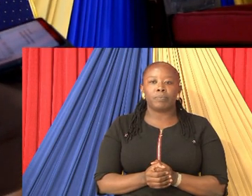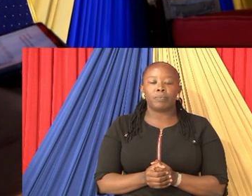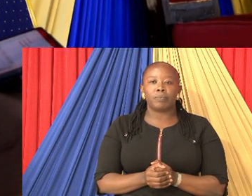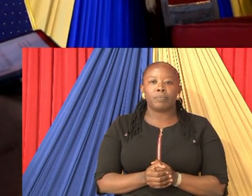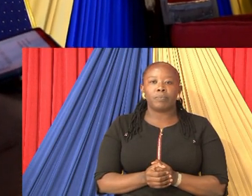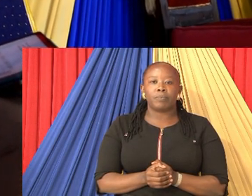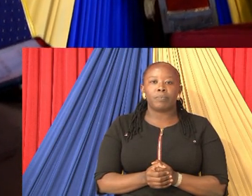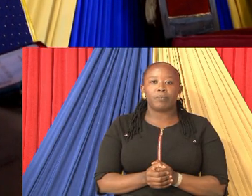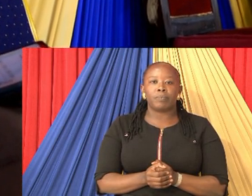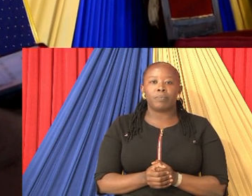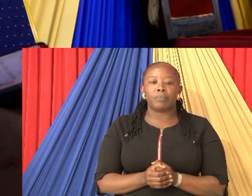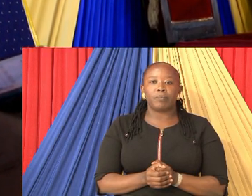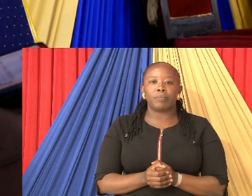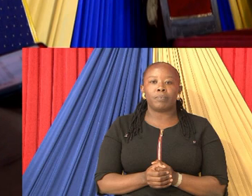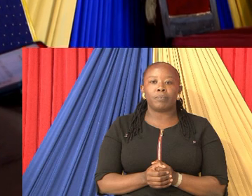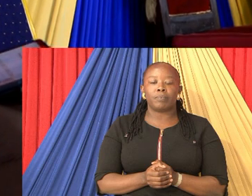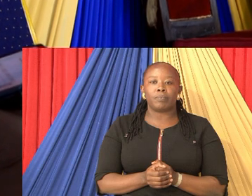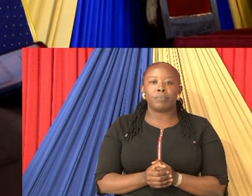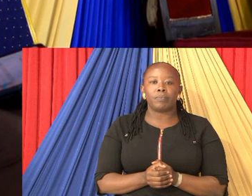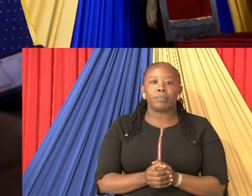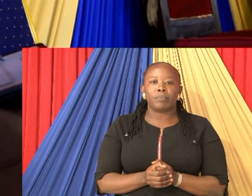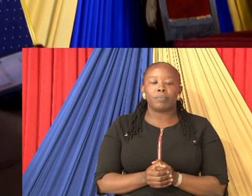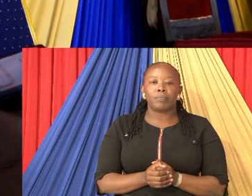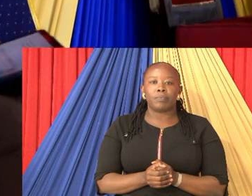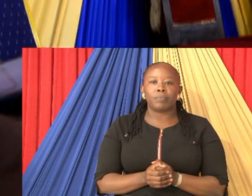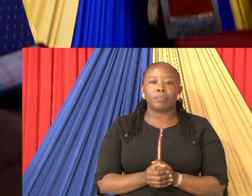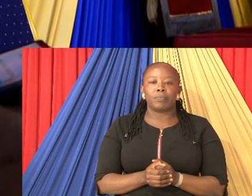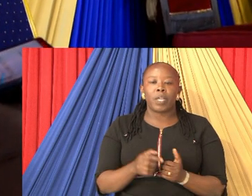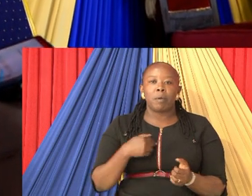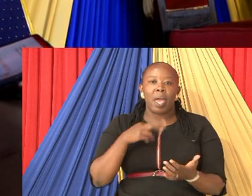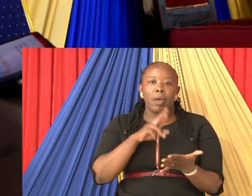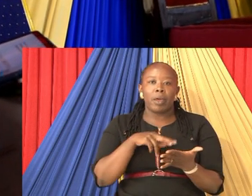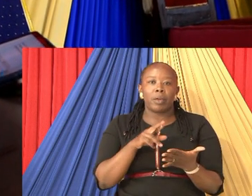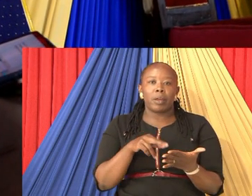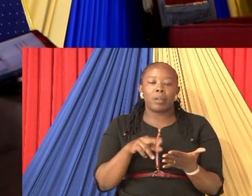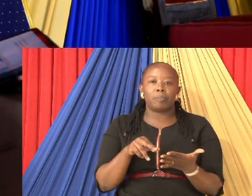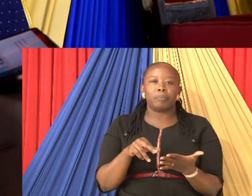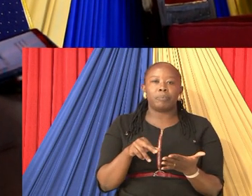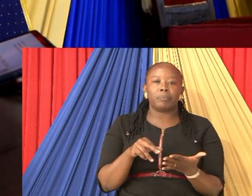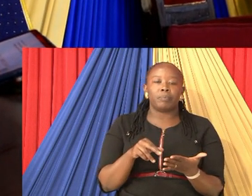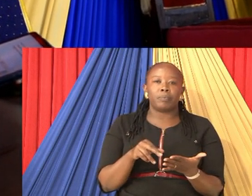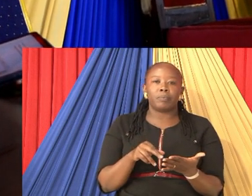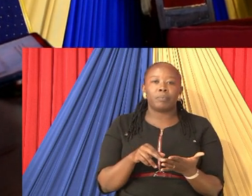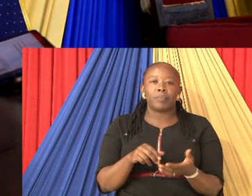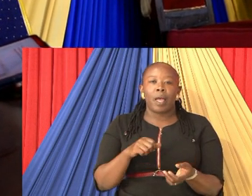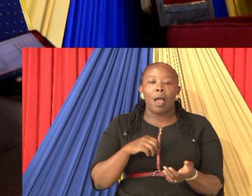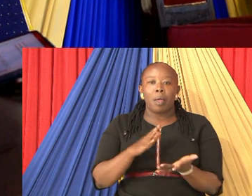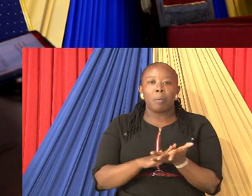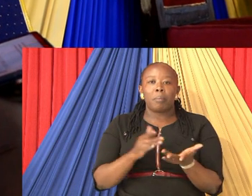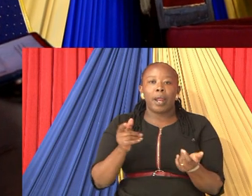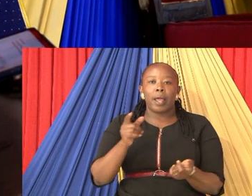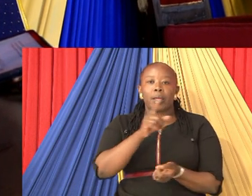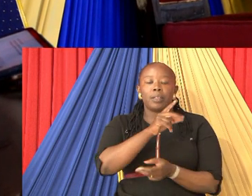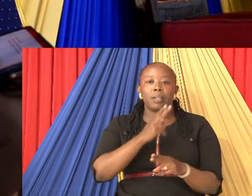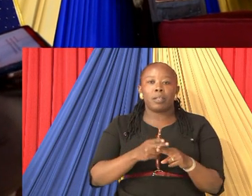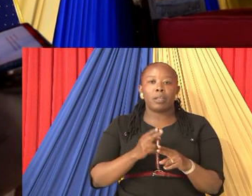69 mstari wa 30, and I can read for you. Inasema, nitalisifu jina la Mungu kwa